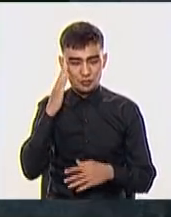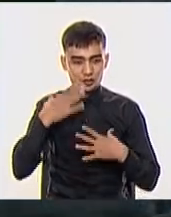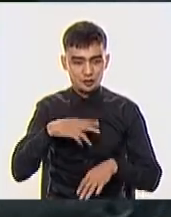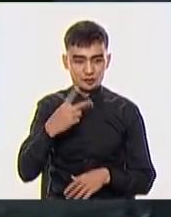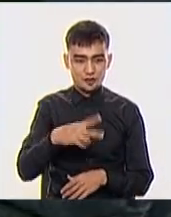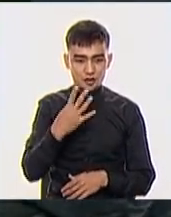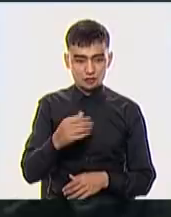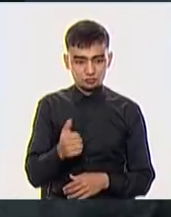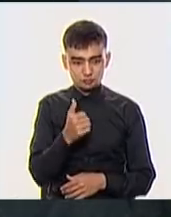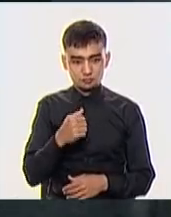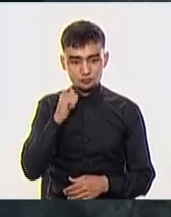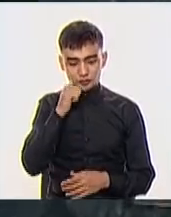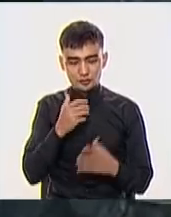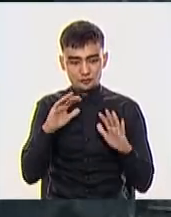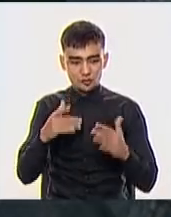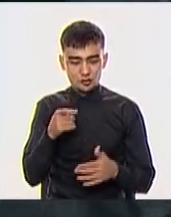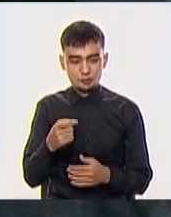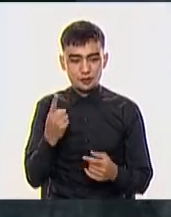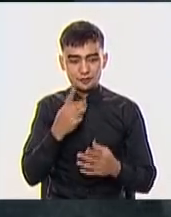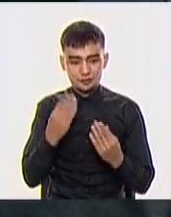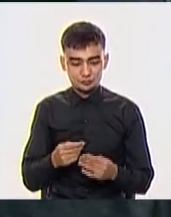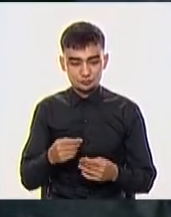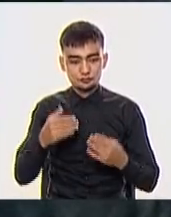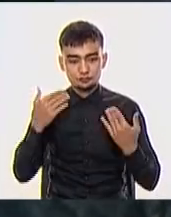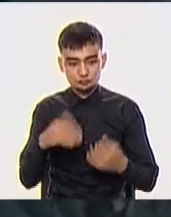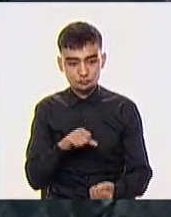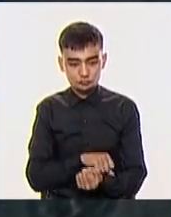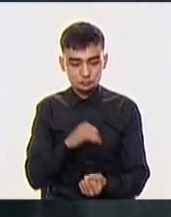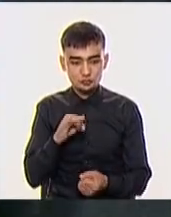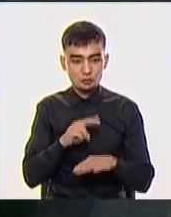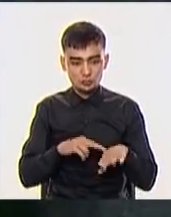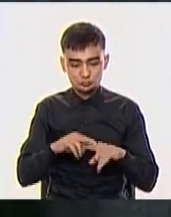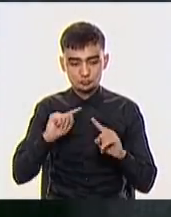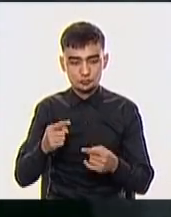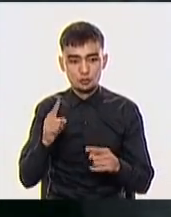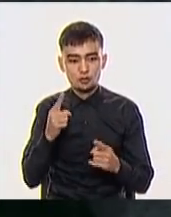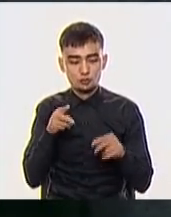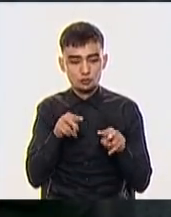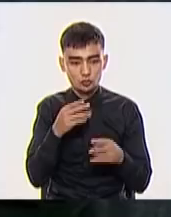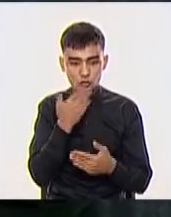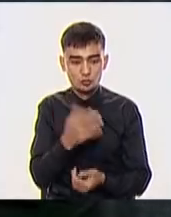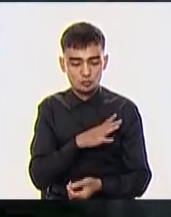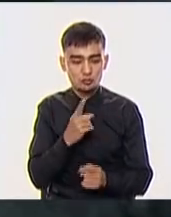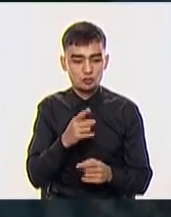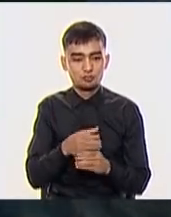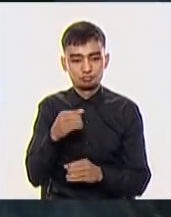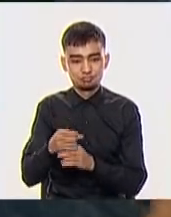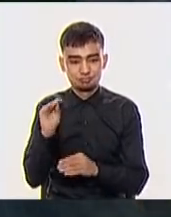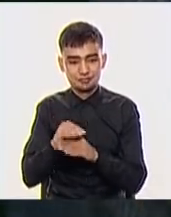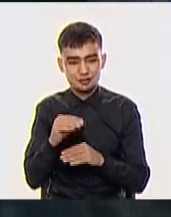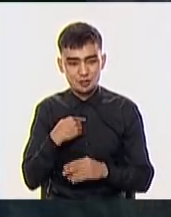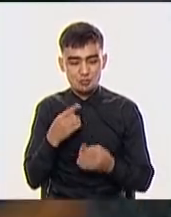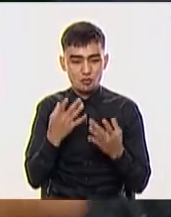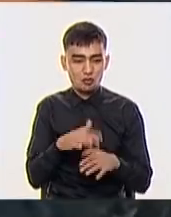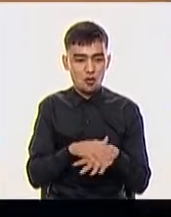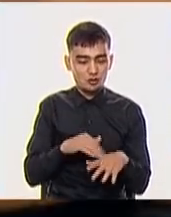сағат. Ертең о, бірінші күні, значит, болғаннан кейін неге осы сотрудниктер қолға алып, мына жерді қарамады, ана жерге, мына жерге қойып. Біз қарапайым халық